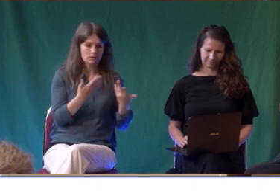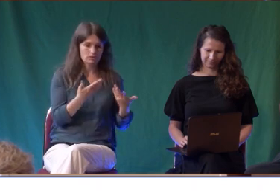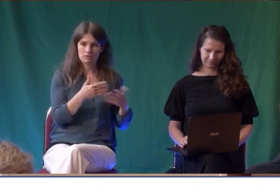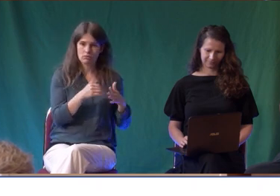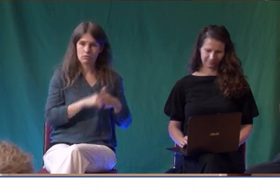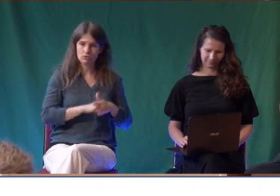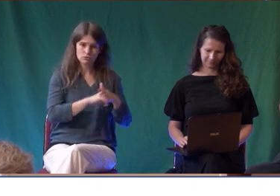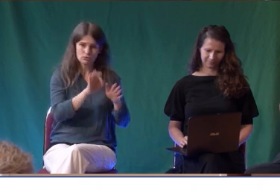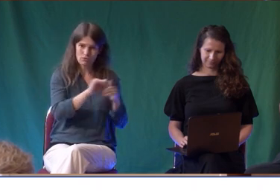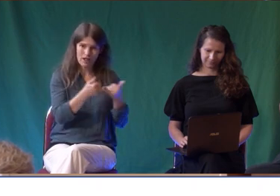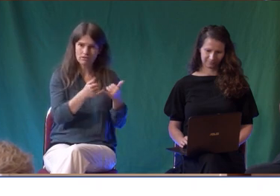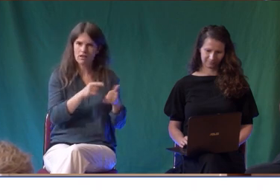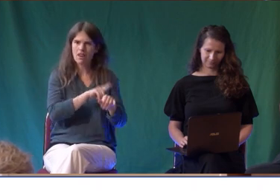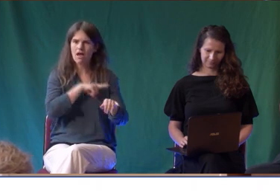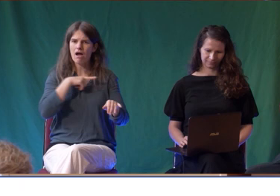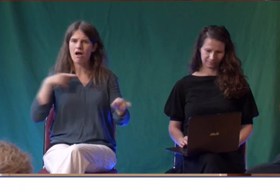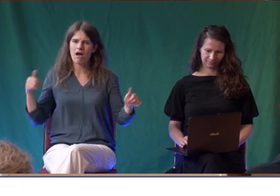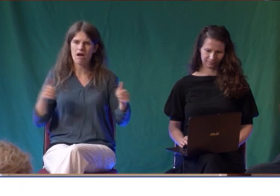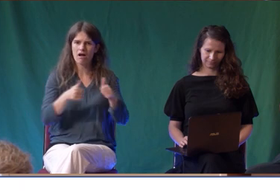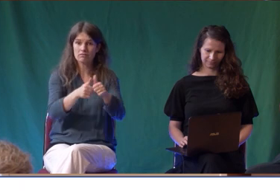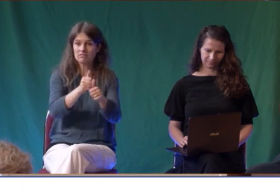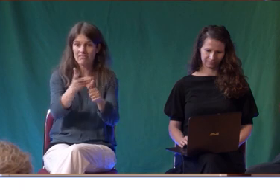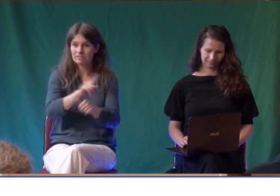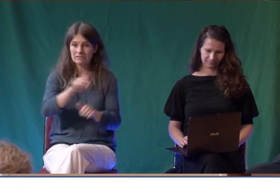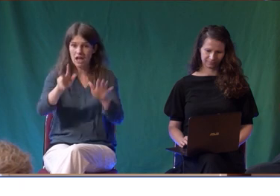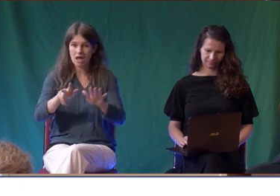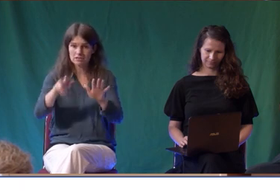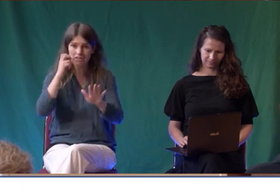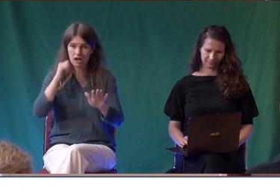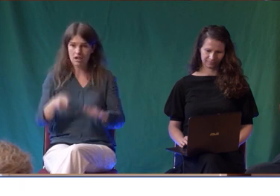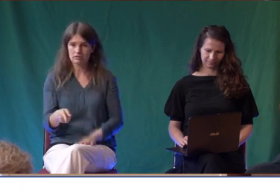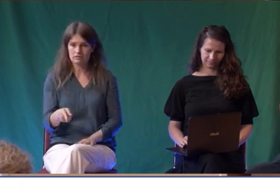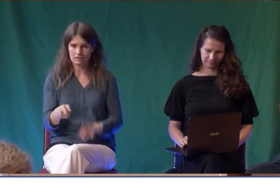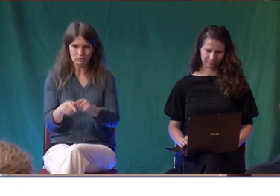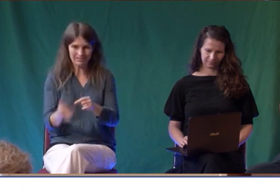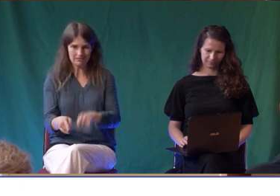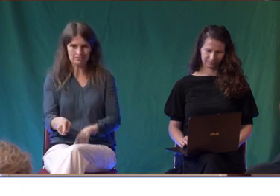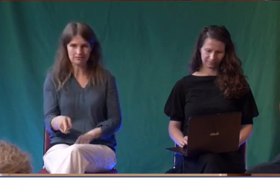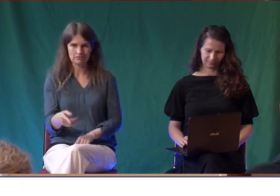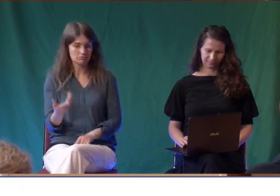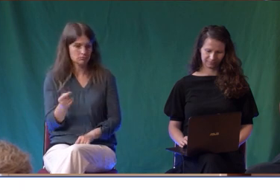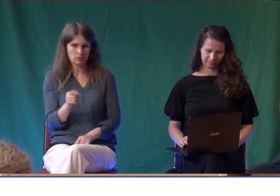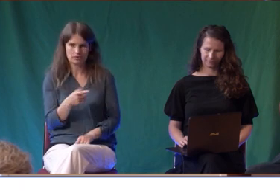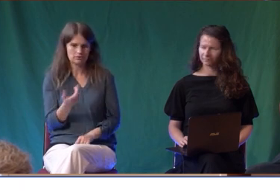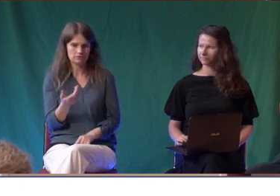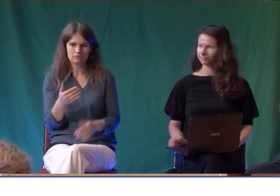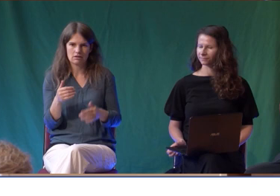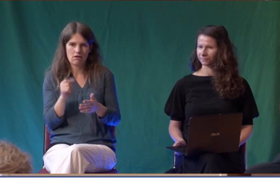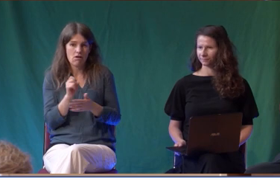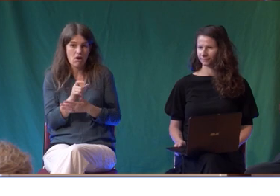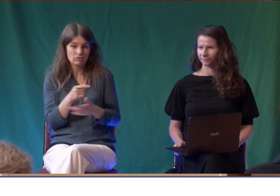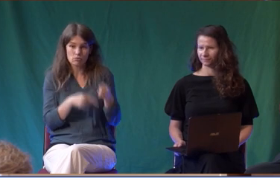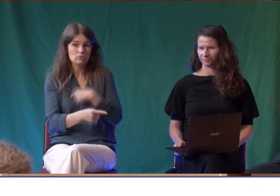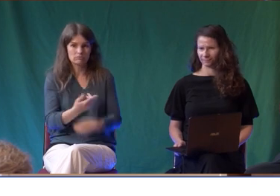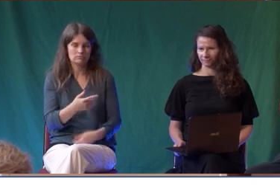sehr lange Zeiträume gehen bei Bedarf ist so Volljährigkeit der Kinder aber Eltern die zu uns kommenhaft haben